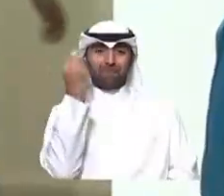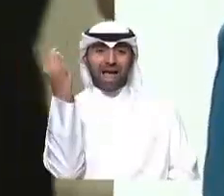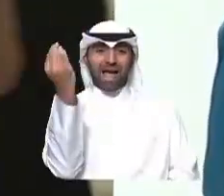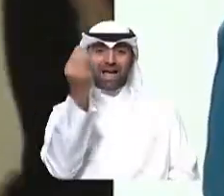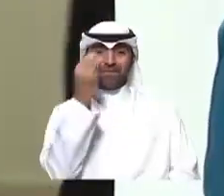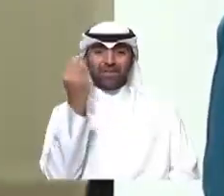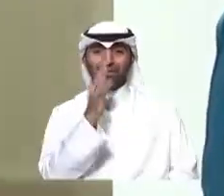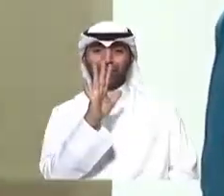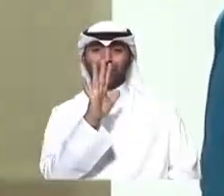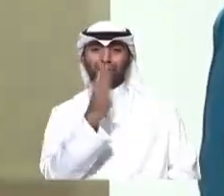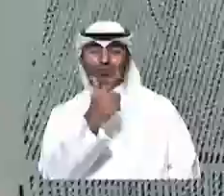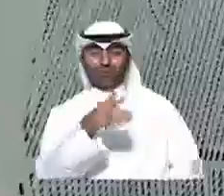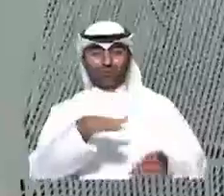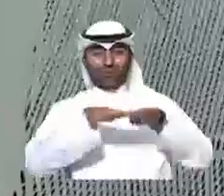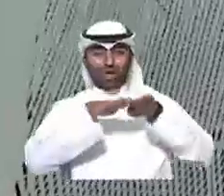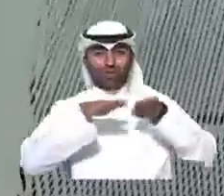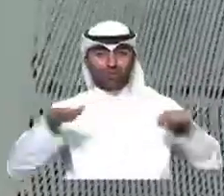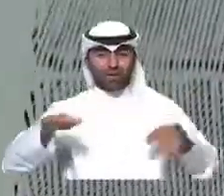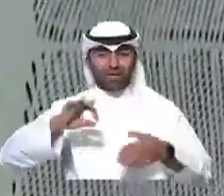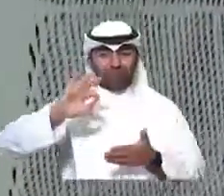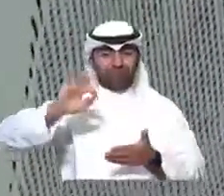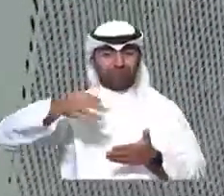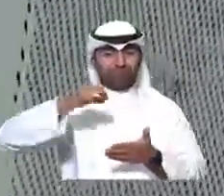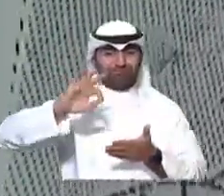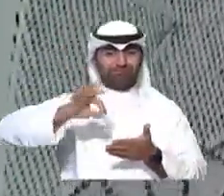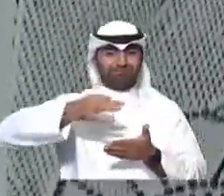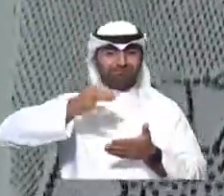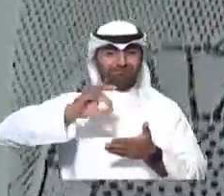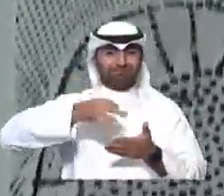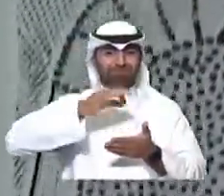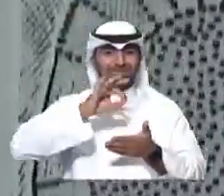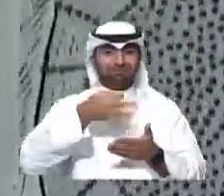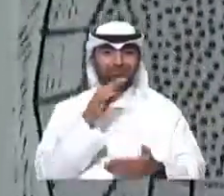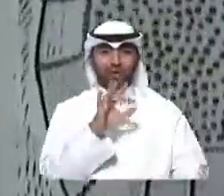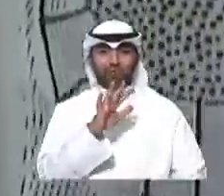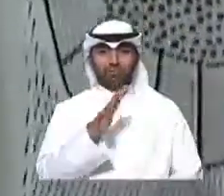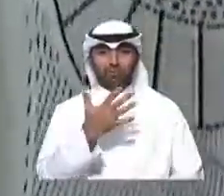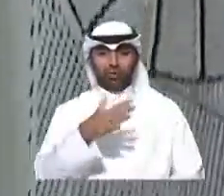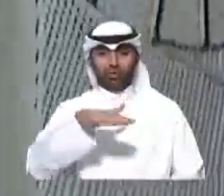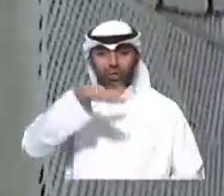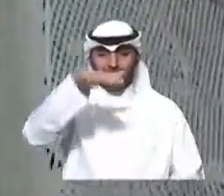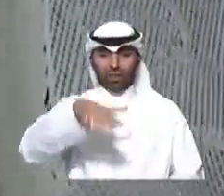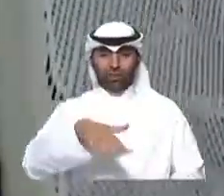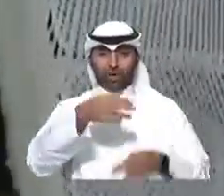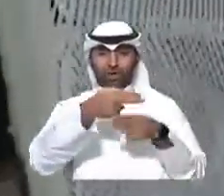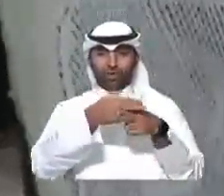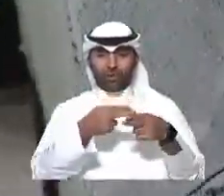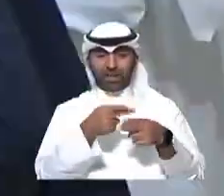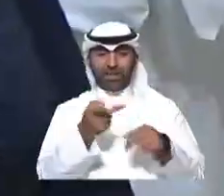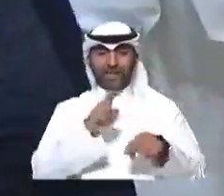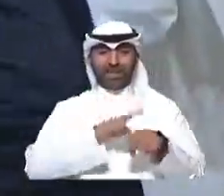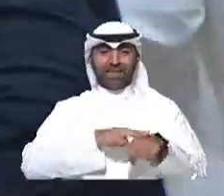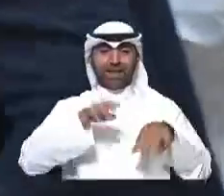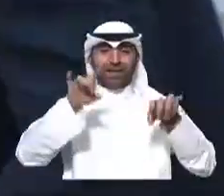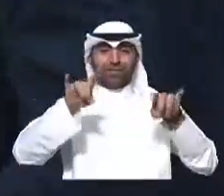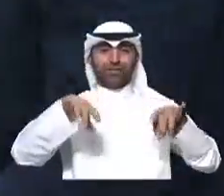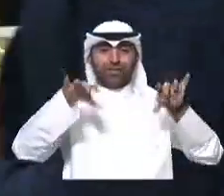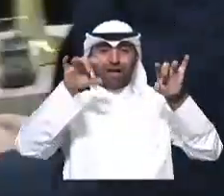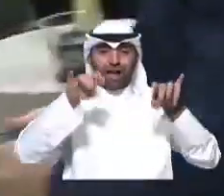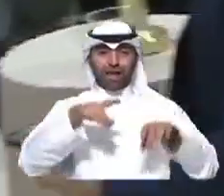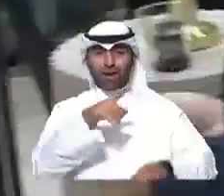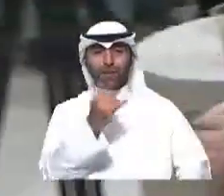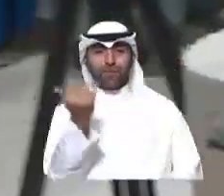الأسترالي الفني على طريق تعزيز التعاون الثقافي والفني بين البلدين، حيث اتخذ بيت